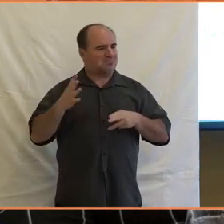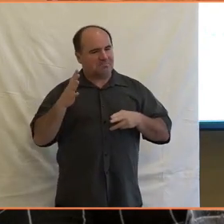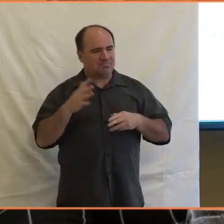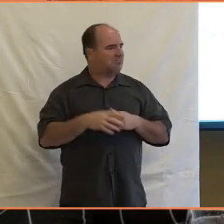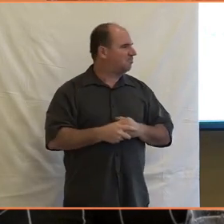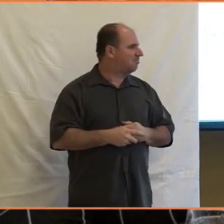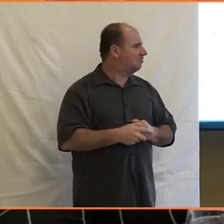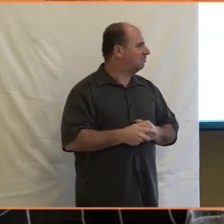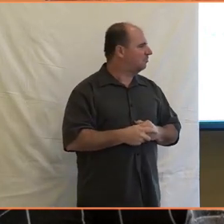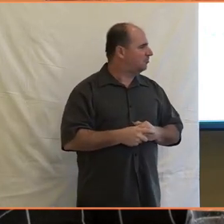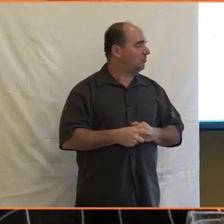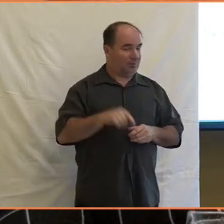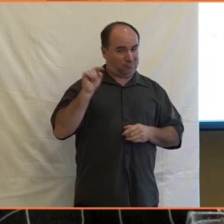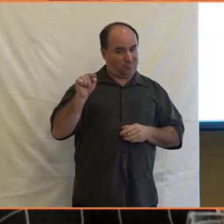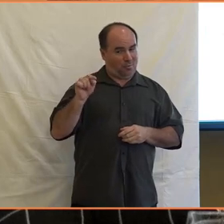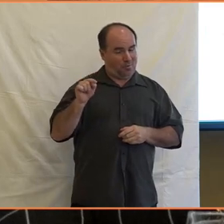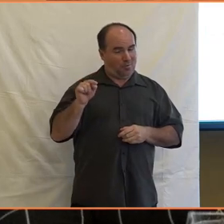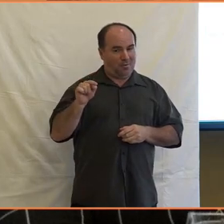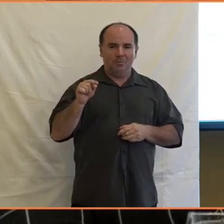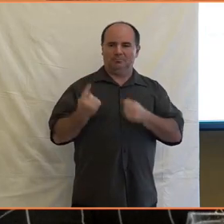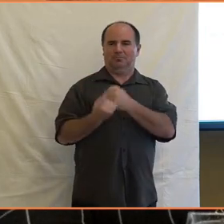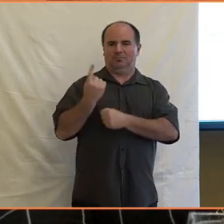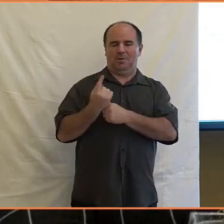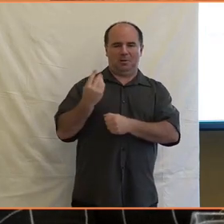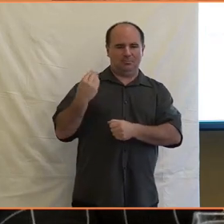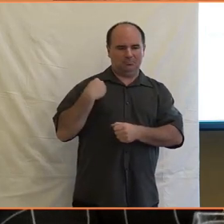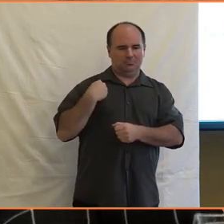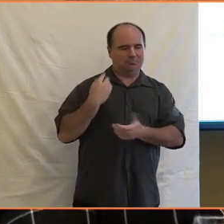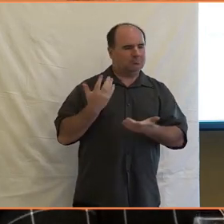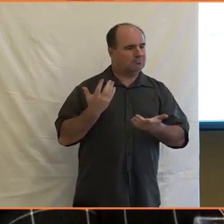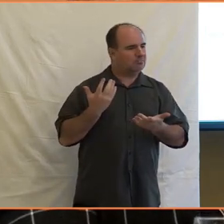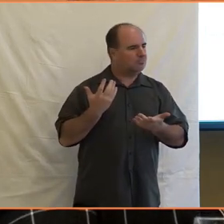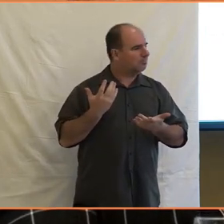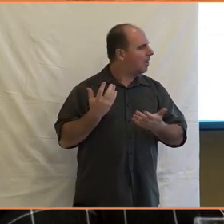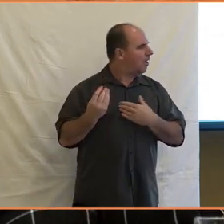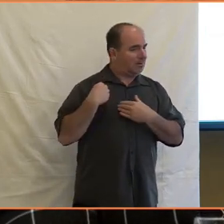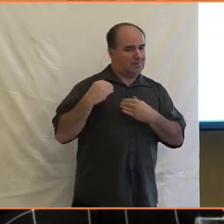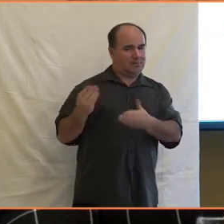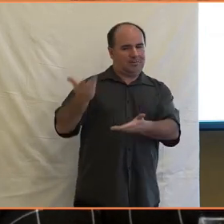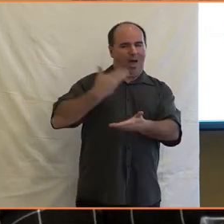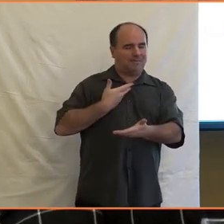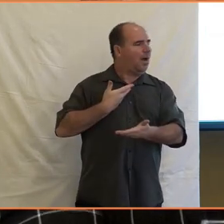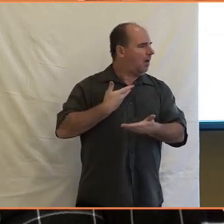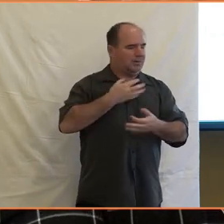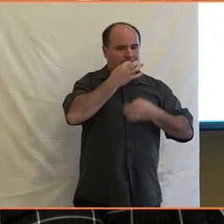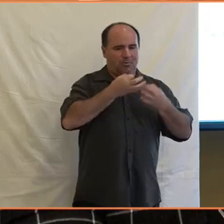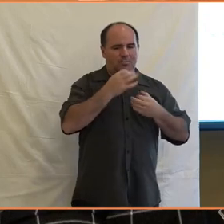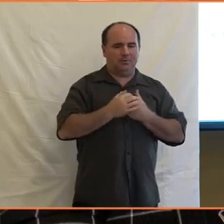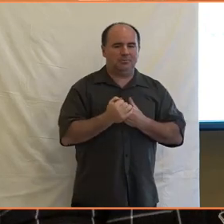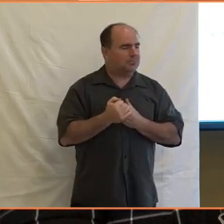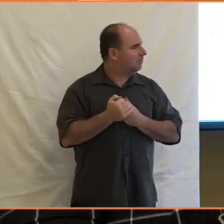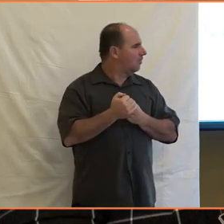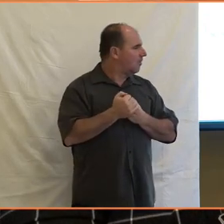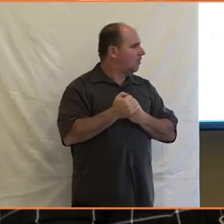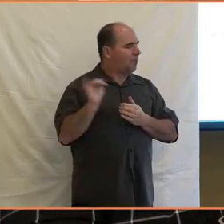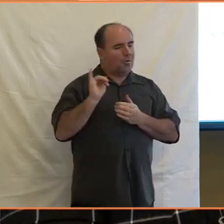vlastně plyne takový jedno jako ponaučení, který je důležitou lekcí třeba pro vzdělávací systém nebo pro jakýkoliv aktéry, kteří